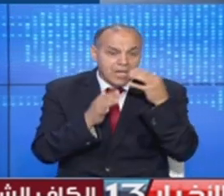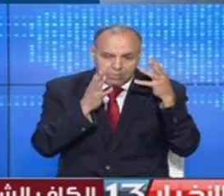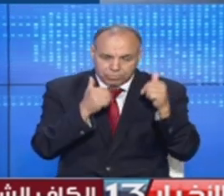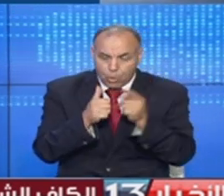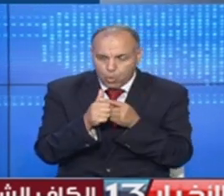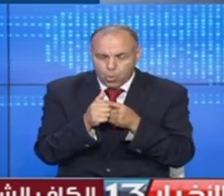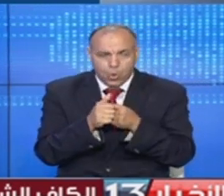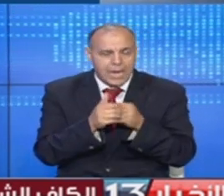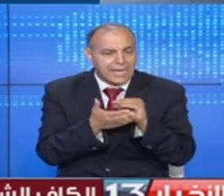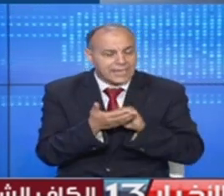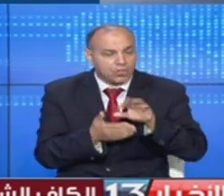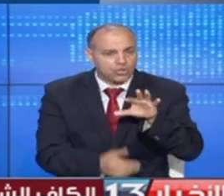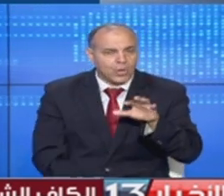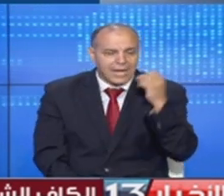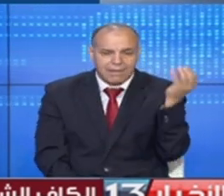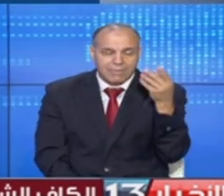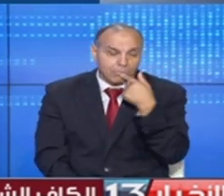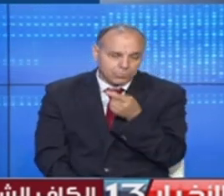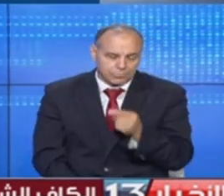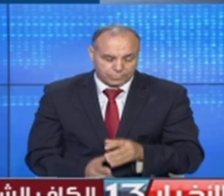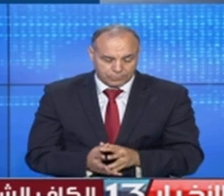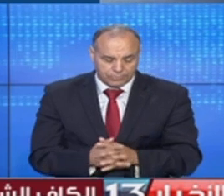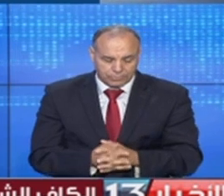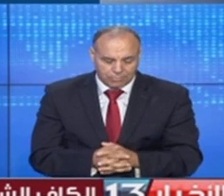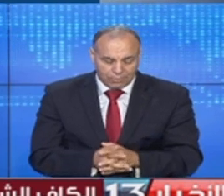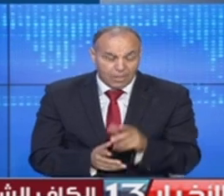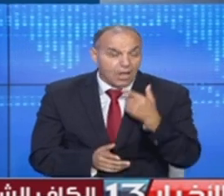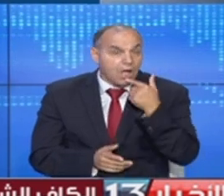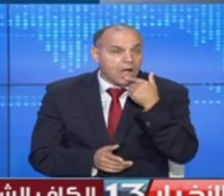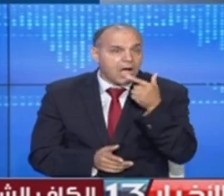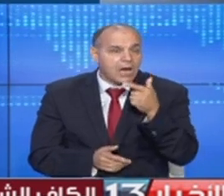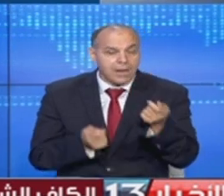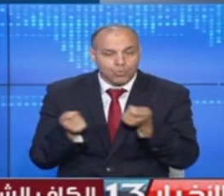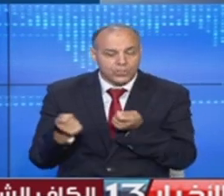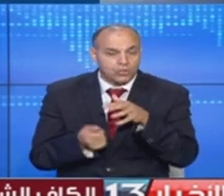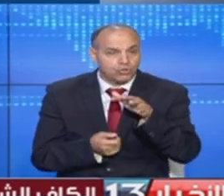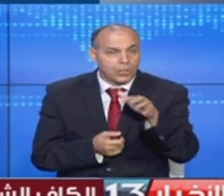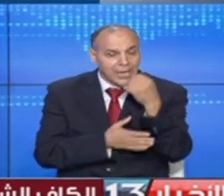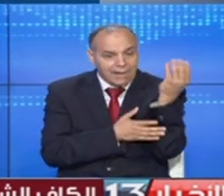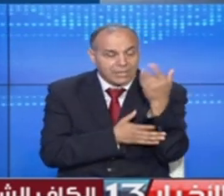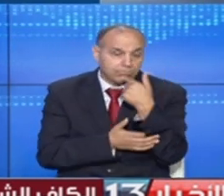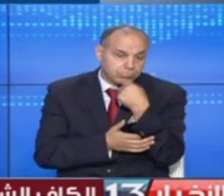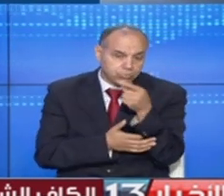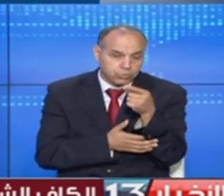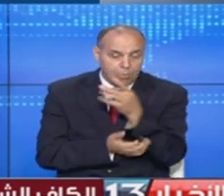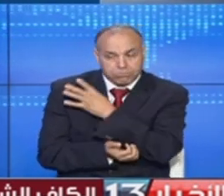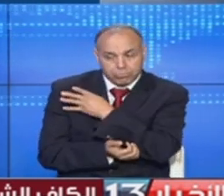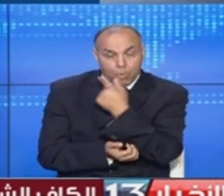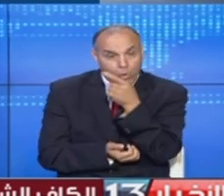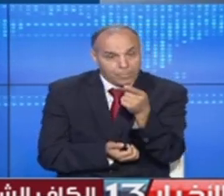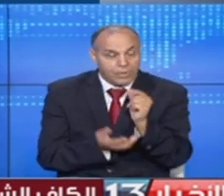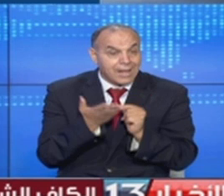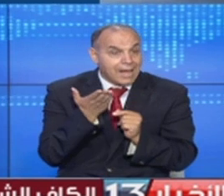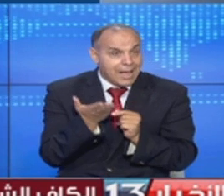اوليه للاداره الجهويه للحمايه المدنيه وافاد المدير الجهوي للحمايه المدنيه العميد منصه الصين